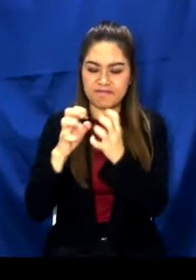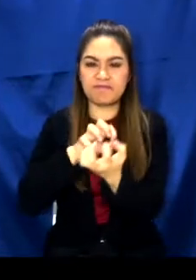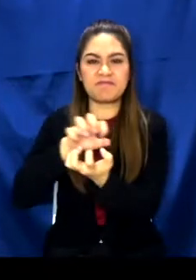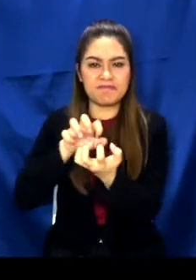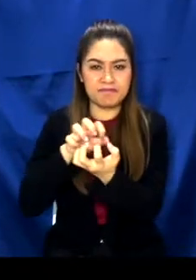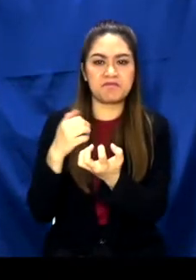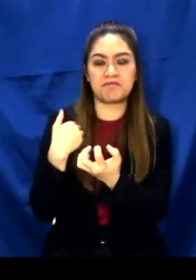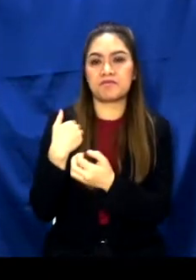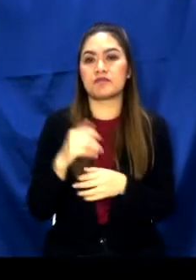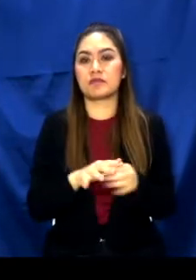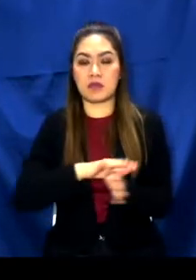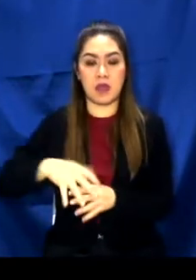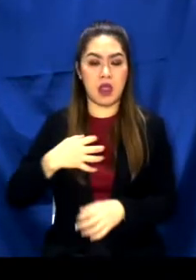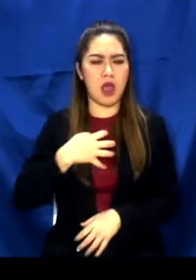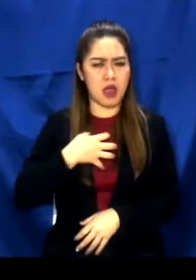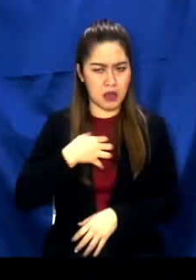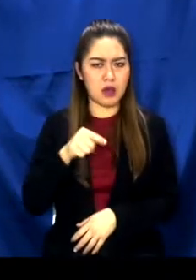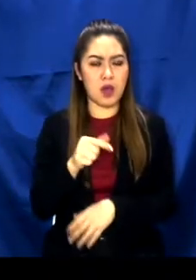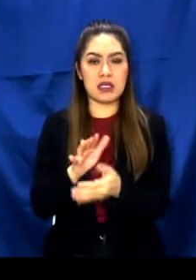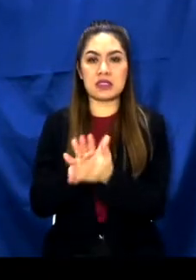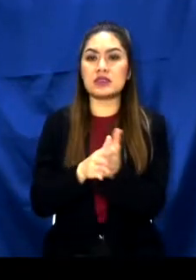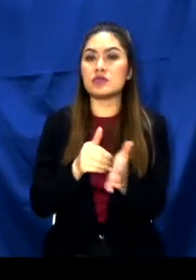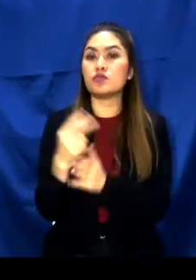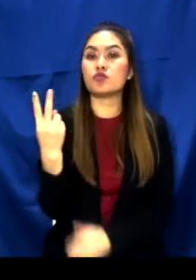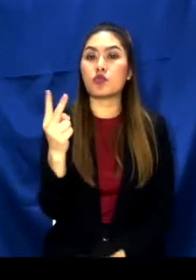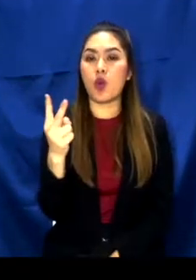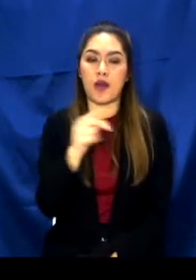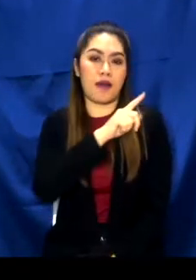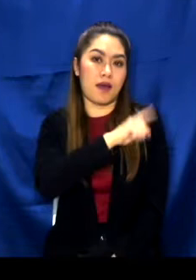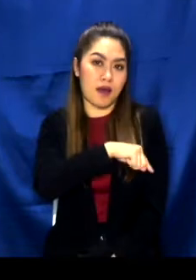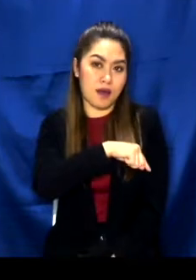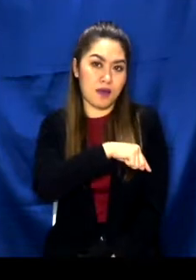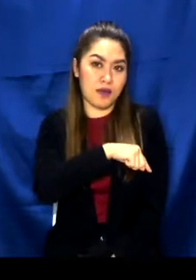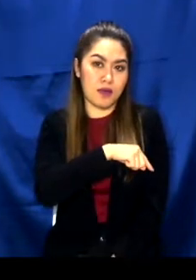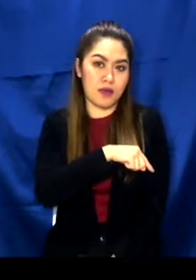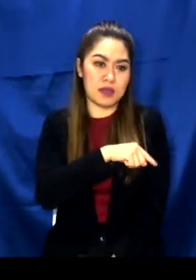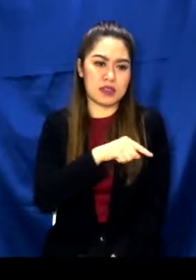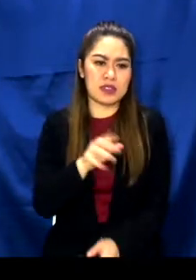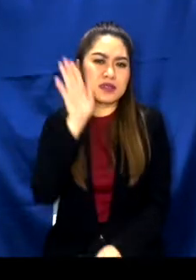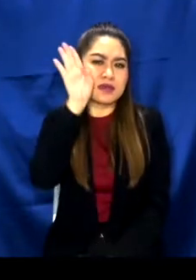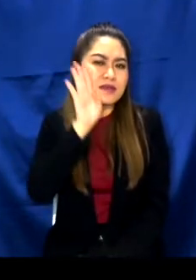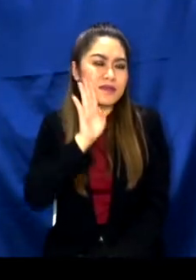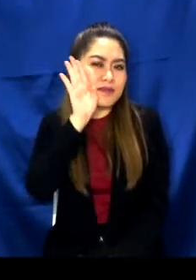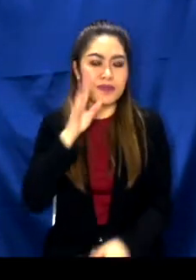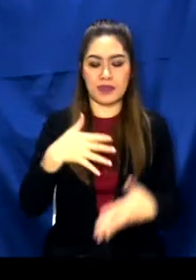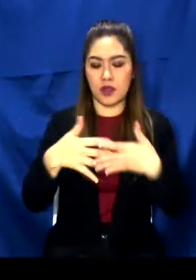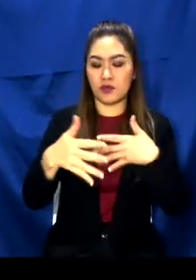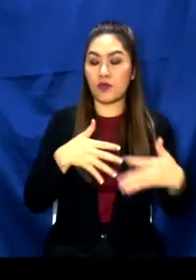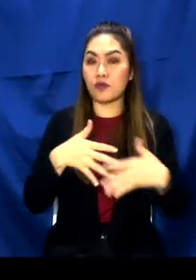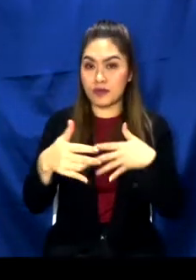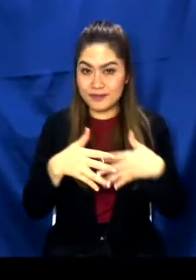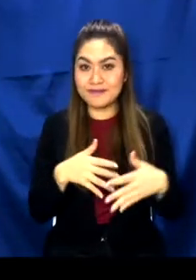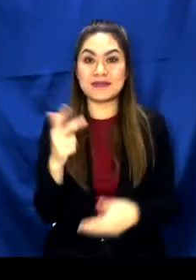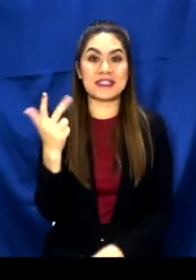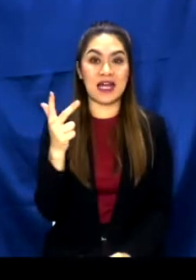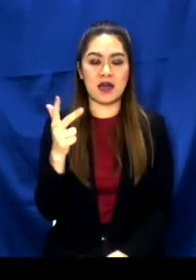นี้ครูอยากได้แค่ฉลากอันนี้แค่2สีก็คือขาวหรือว่าครีมกับออกเทาๆนะคะถ้